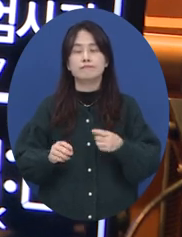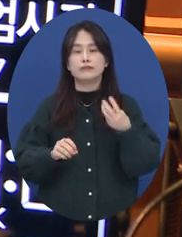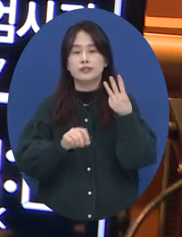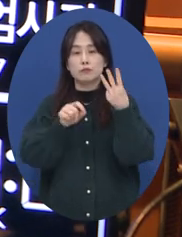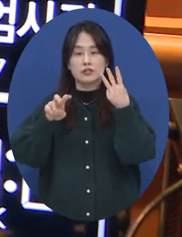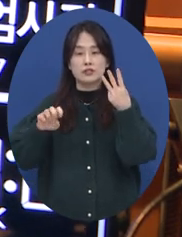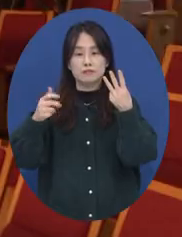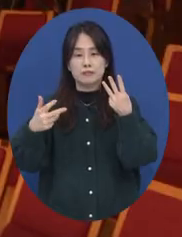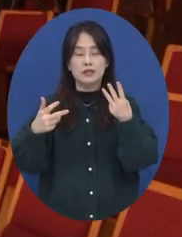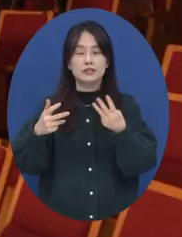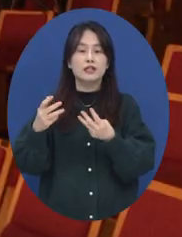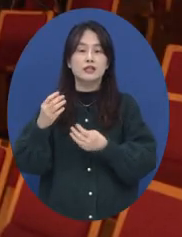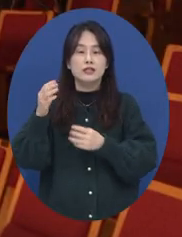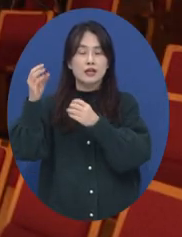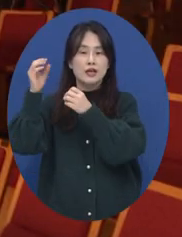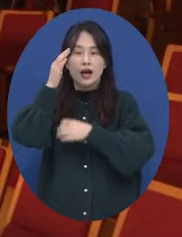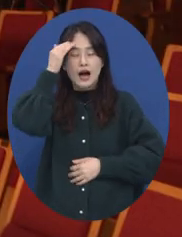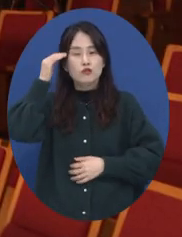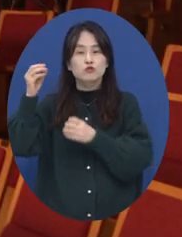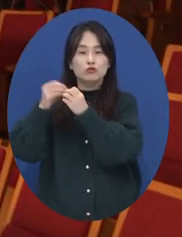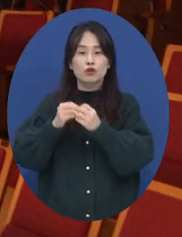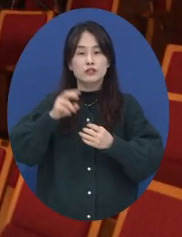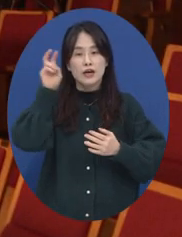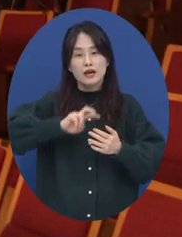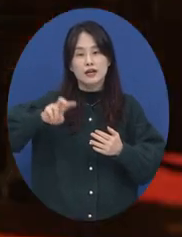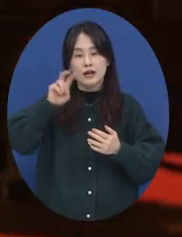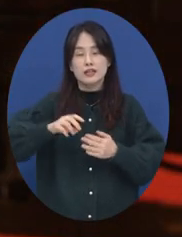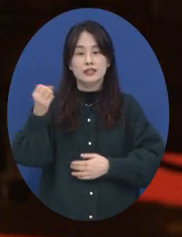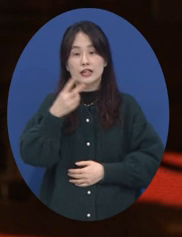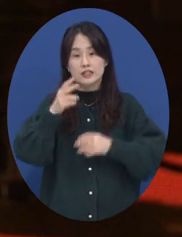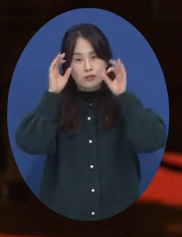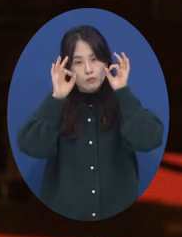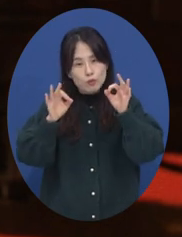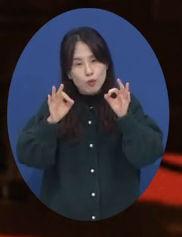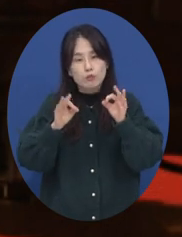28일엔 도립국악단의 민요소설극장 다시봄을